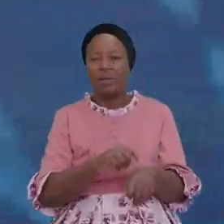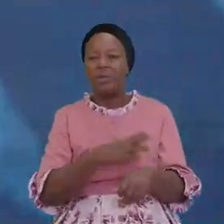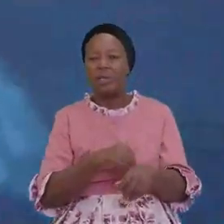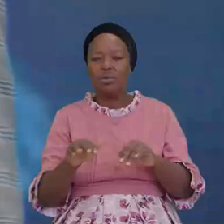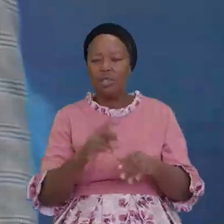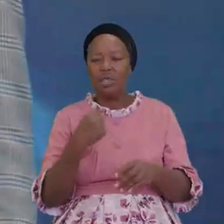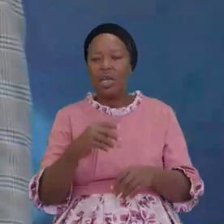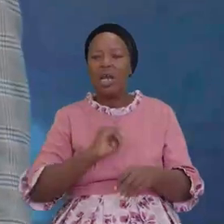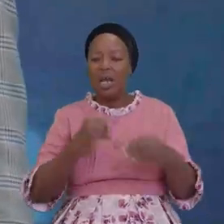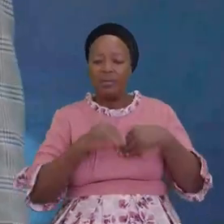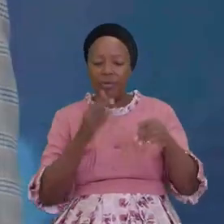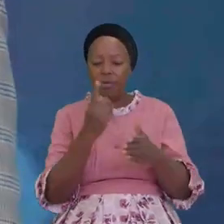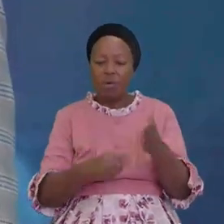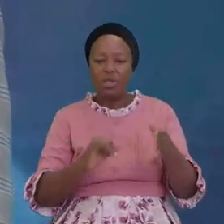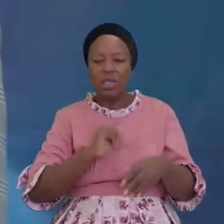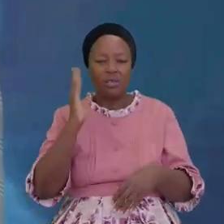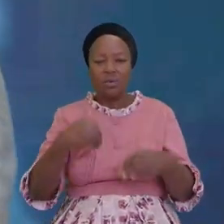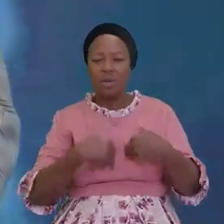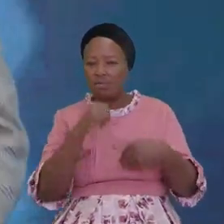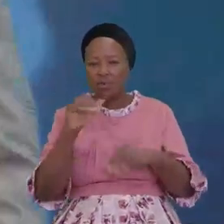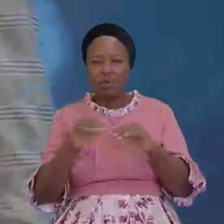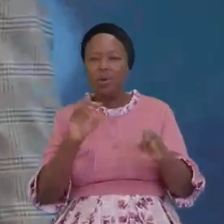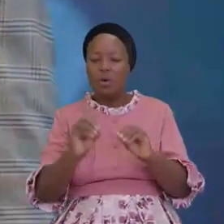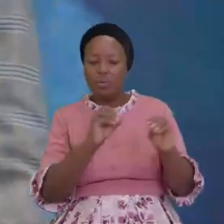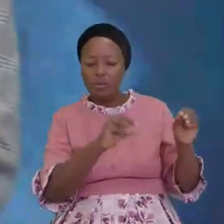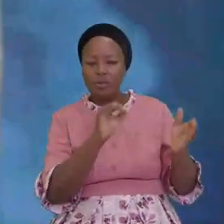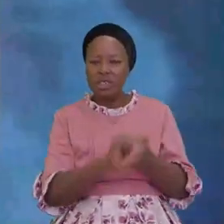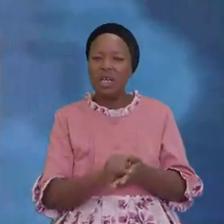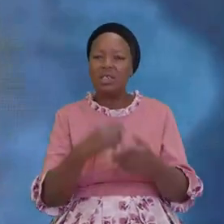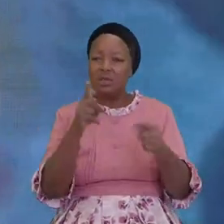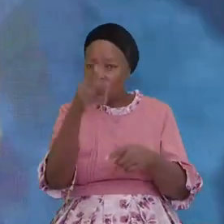Pour que tu reviennes chaque fois répéter les mêmes choses, j'ai fait ce que je ne voulais pas faire.